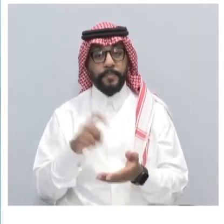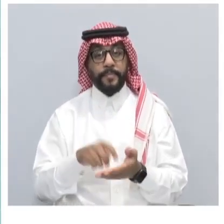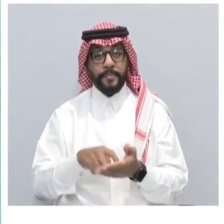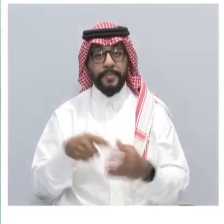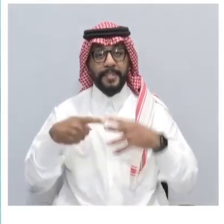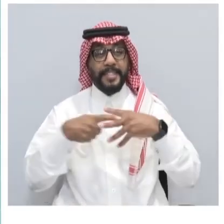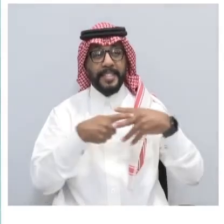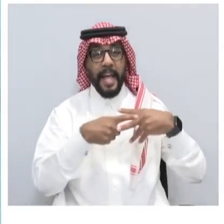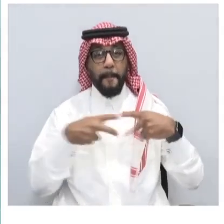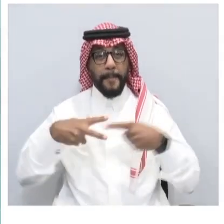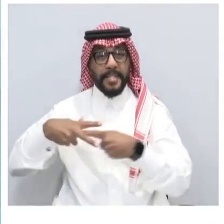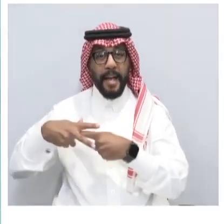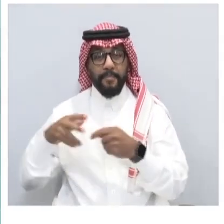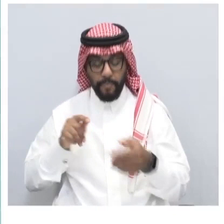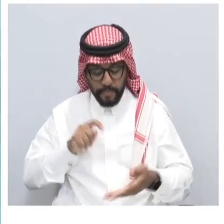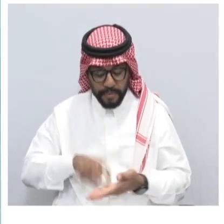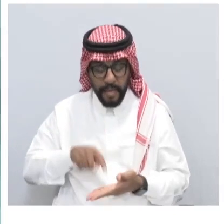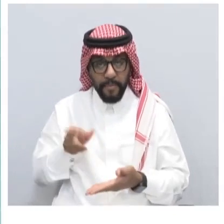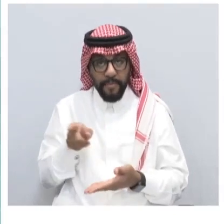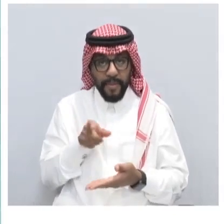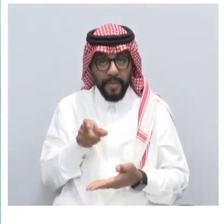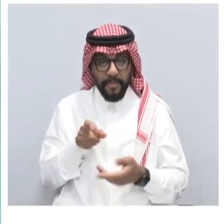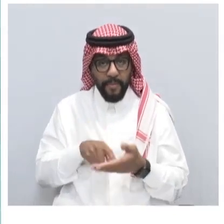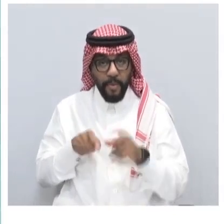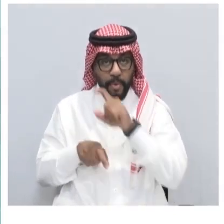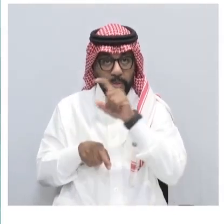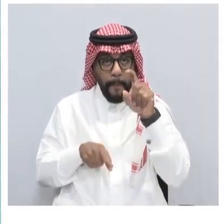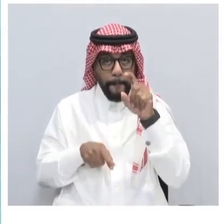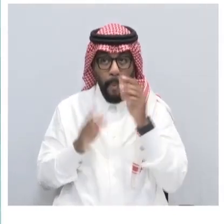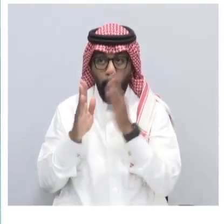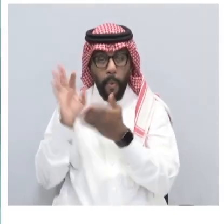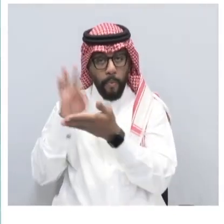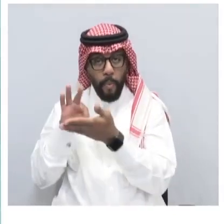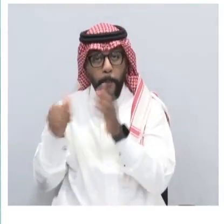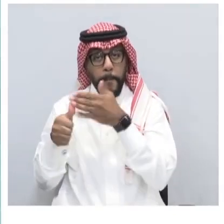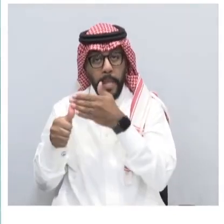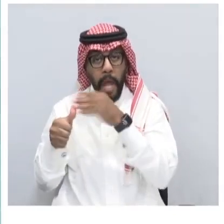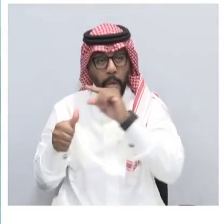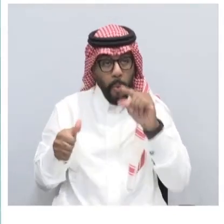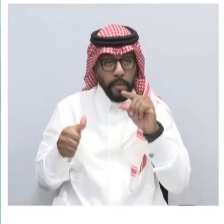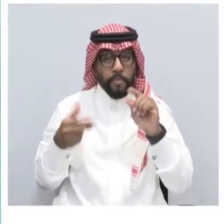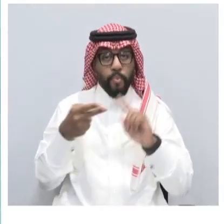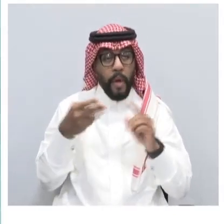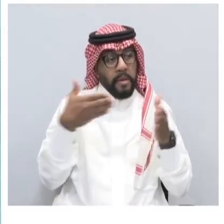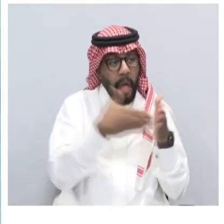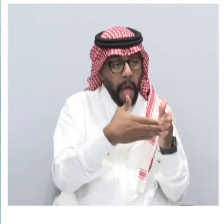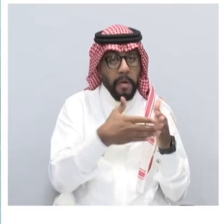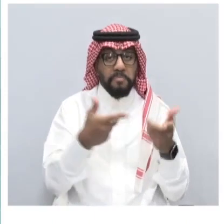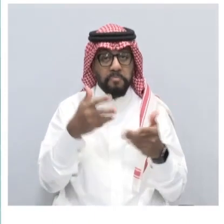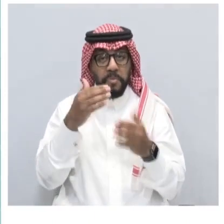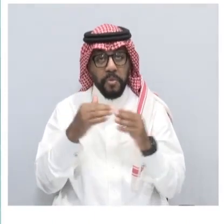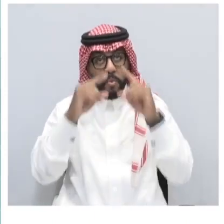السهم لتغيير مقدار المسافه البادئه التي تريد تطبيقها فنستطيع زياده المسافه او